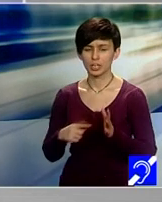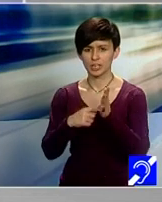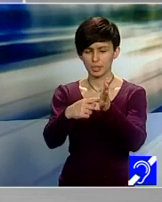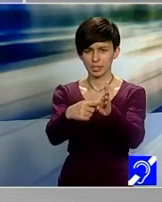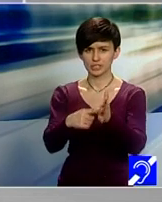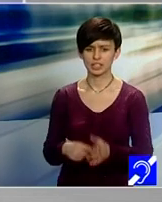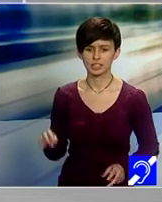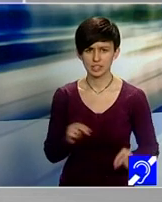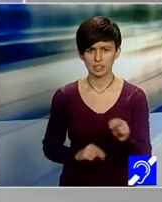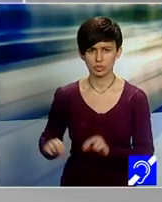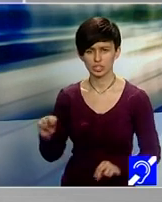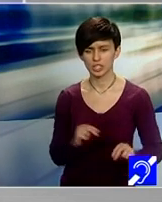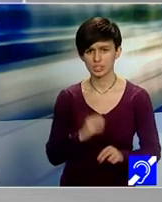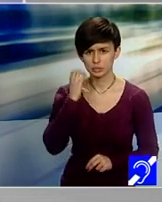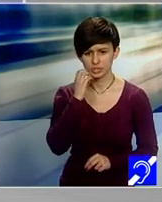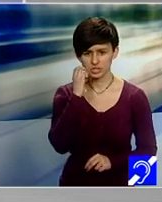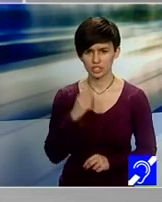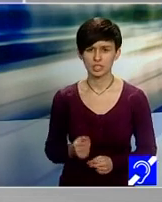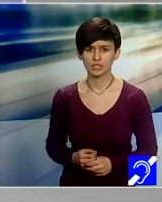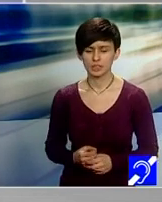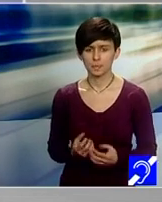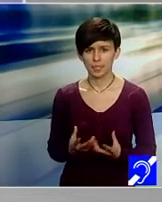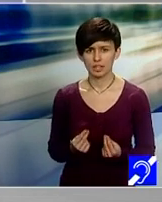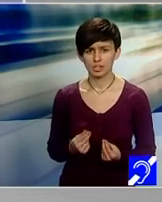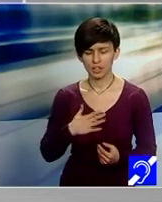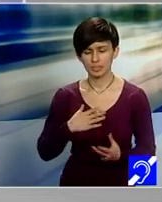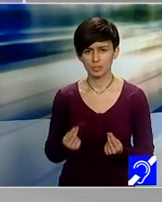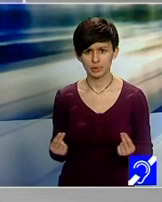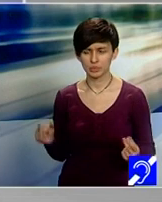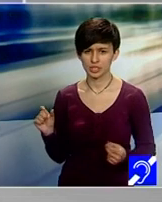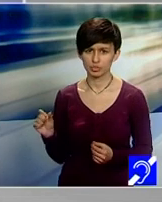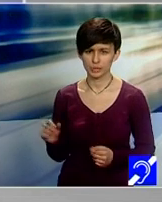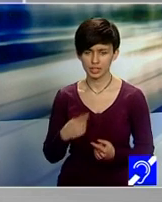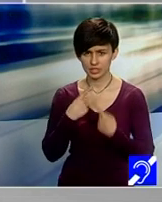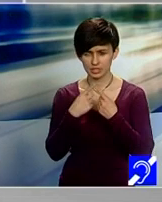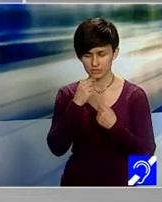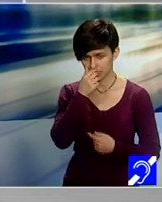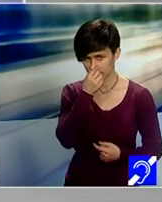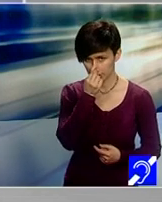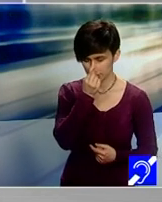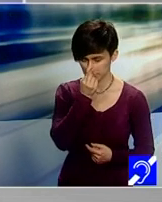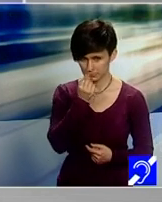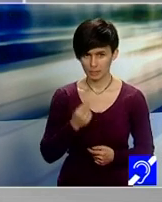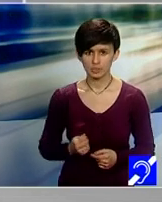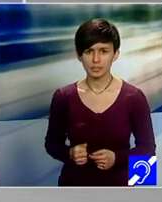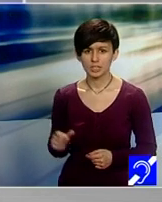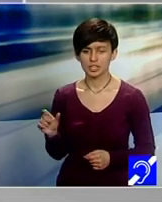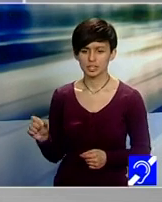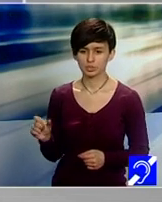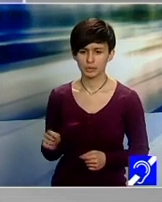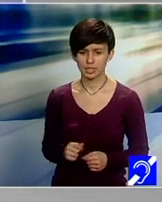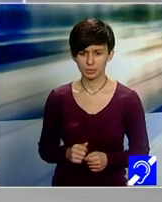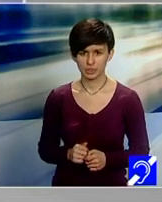cu țărani. Avem foarte multe subiecte de discuție, printre care, bineînțeles, subiectul semințelor tradiționale și